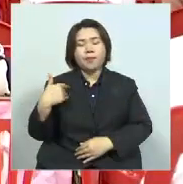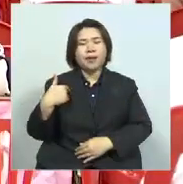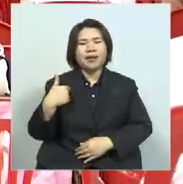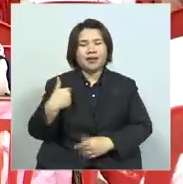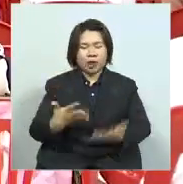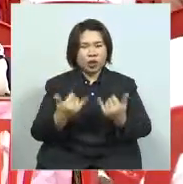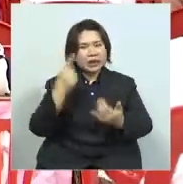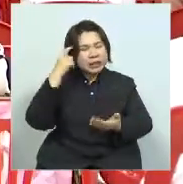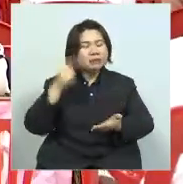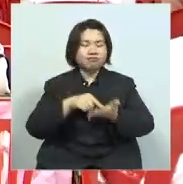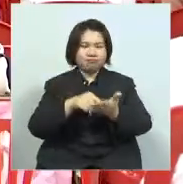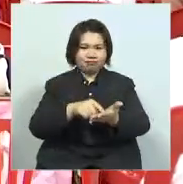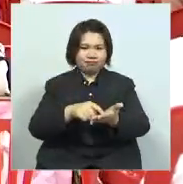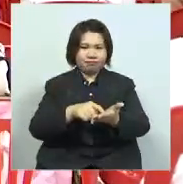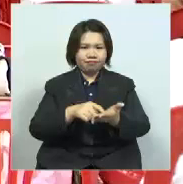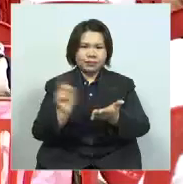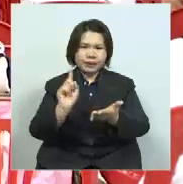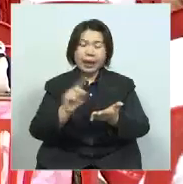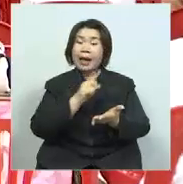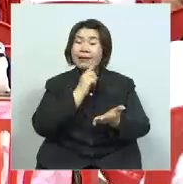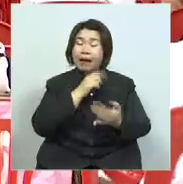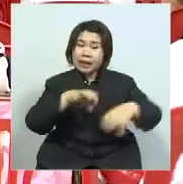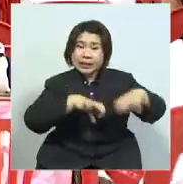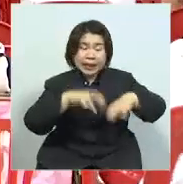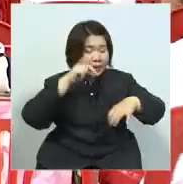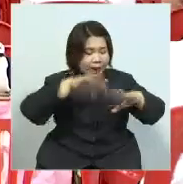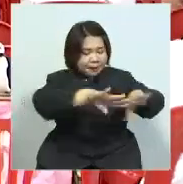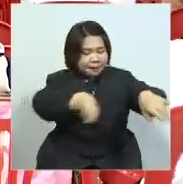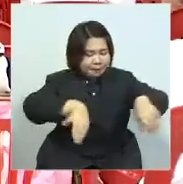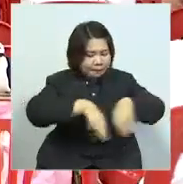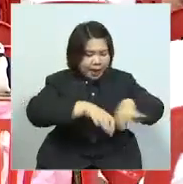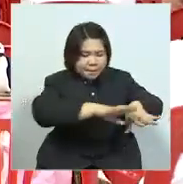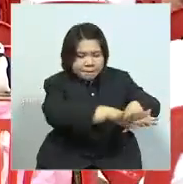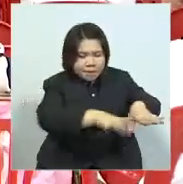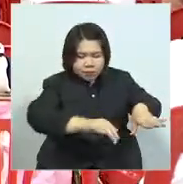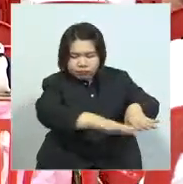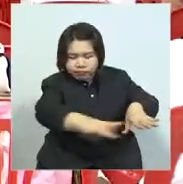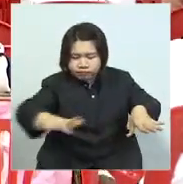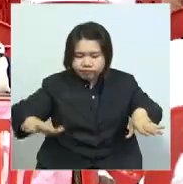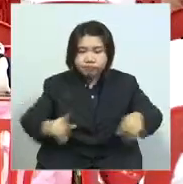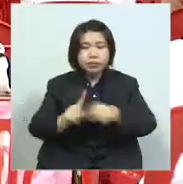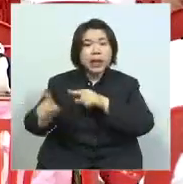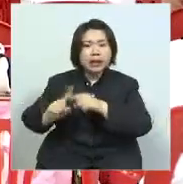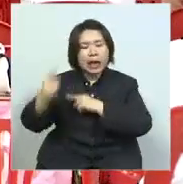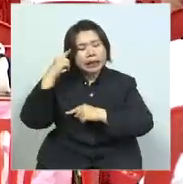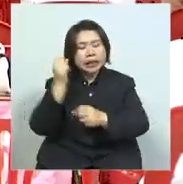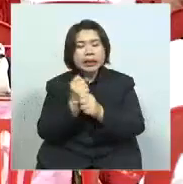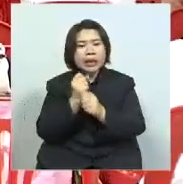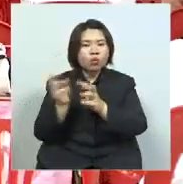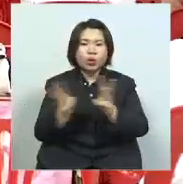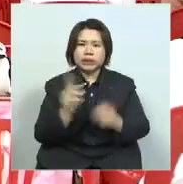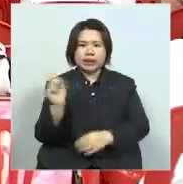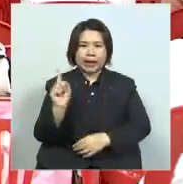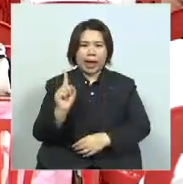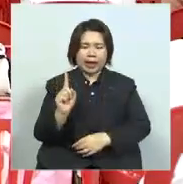เสนอนะคะเพื่อที่จะพิจารณาว่าการบริหารจัดการในบึงแต่ละบึงให้มีประสิทธิภาพนั้นจะทำกันได้อย่าง